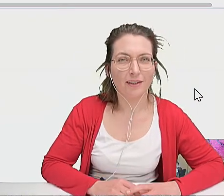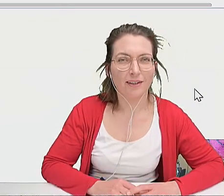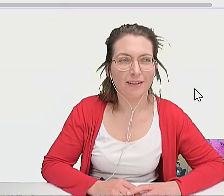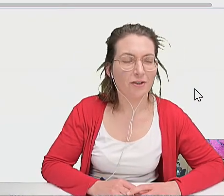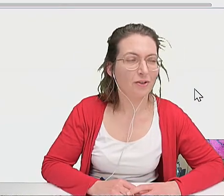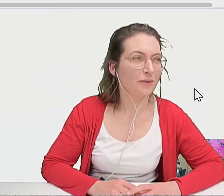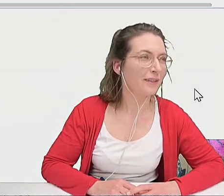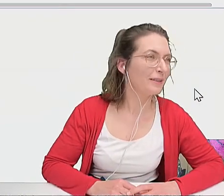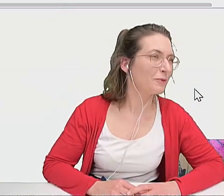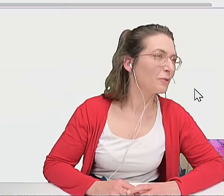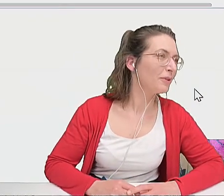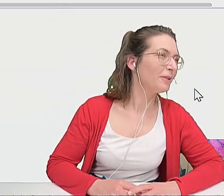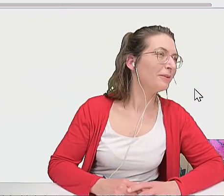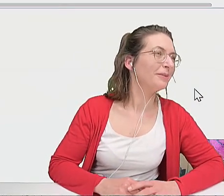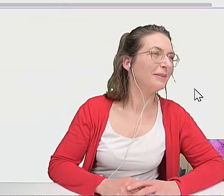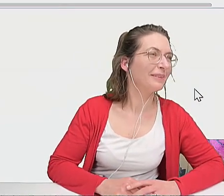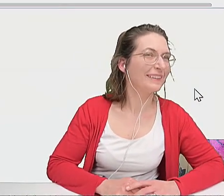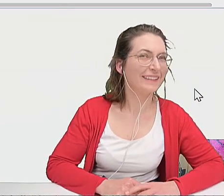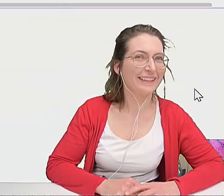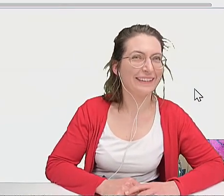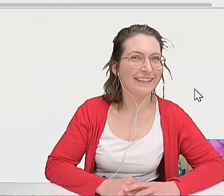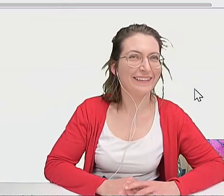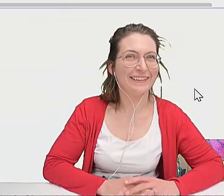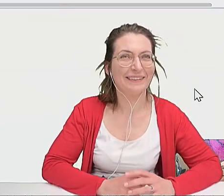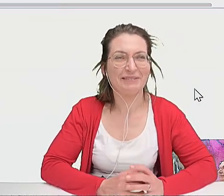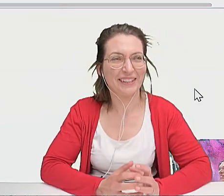unser Regisseur hier im Studio.